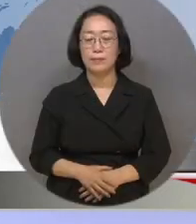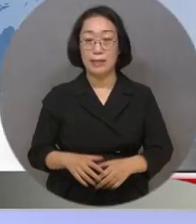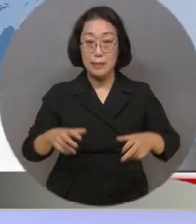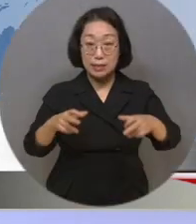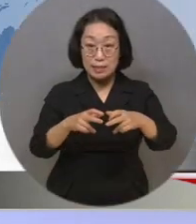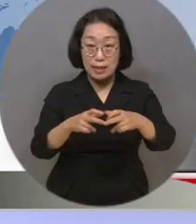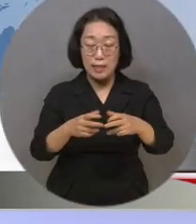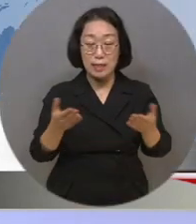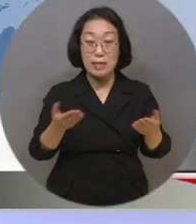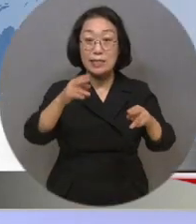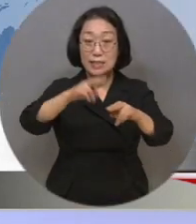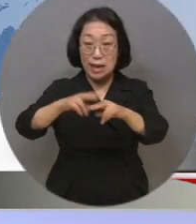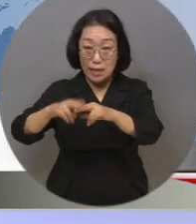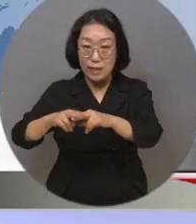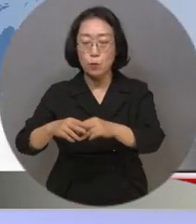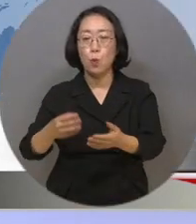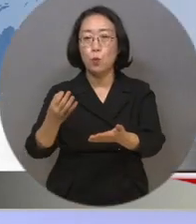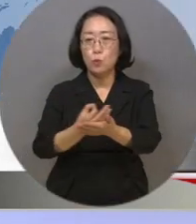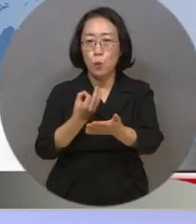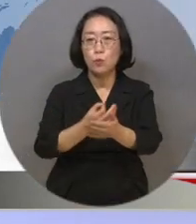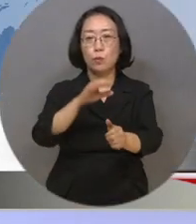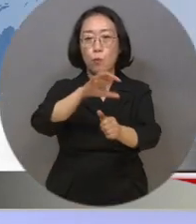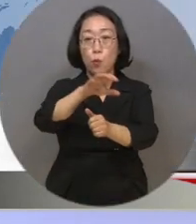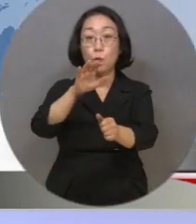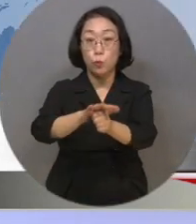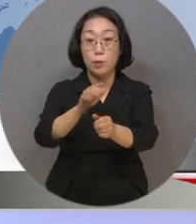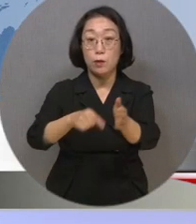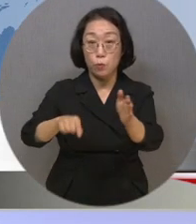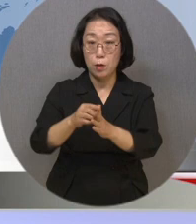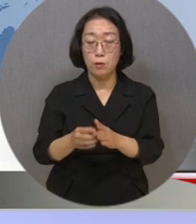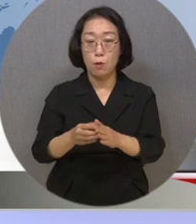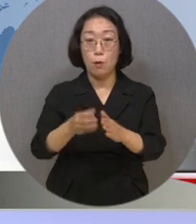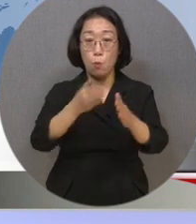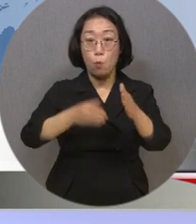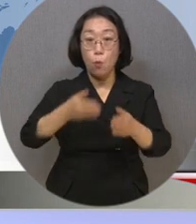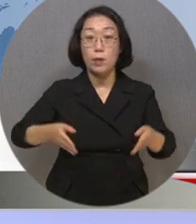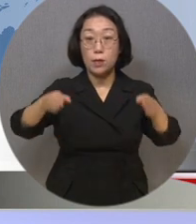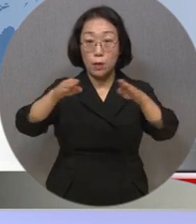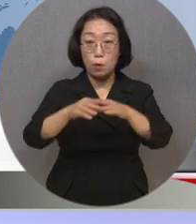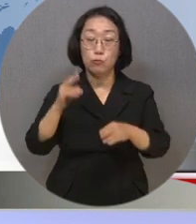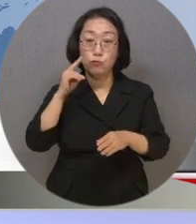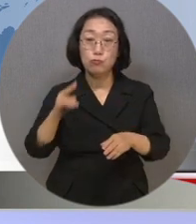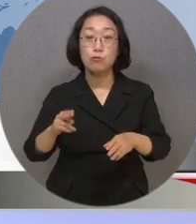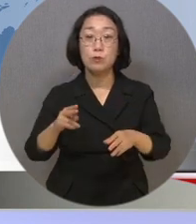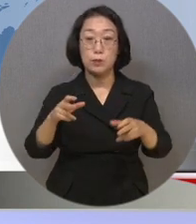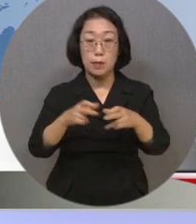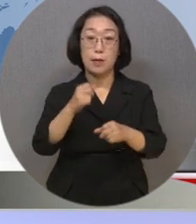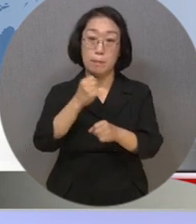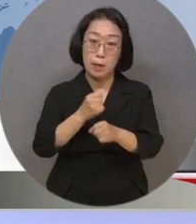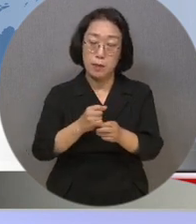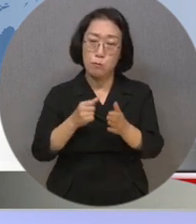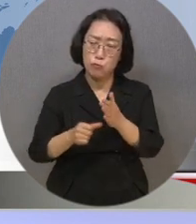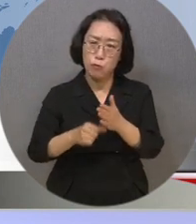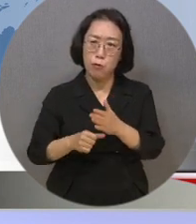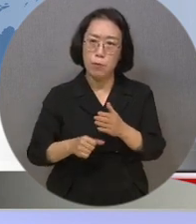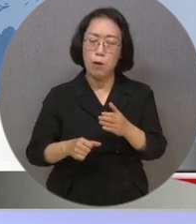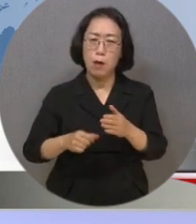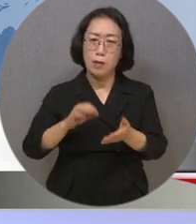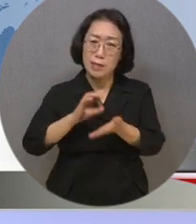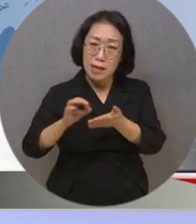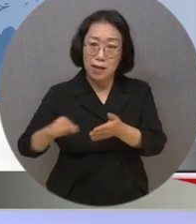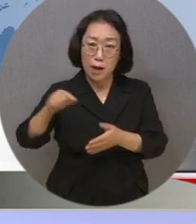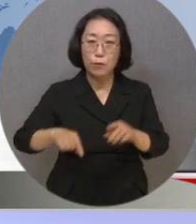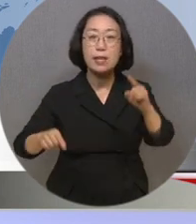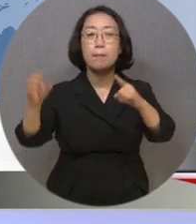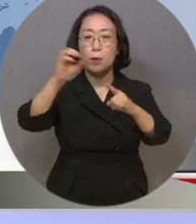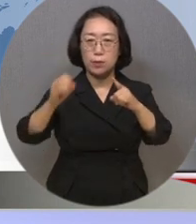장애인의 일자리 창출과 소득 보장을 위해 공공기관은 중증장애인 생산품을 연간 총 구매액의 1% 이상을